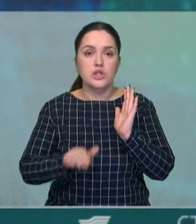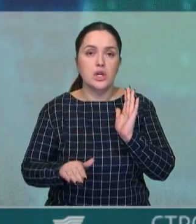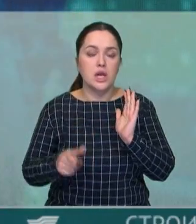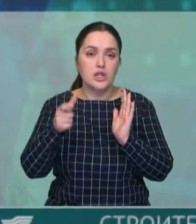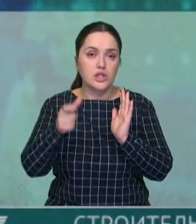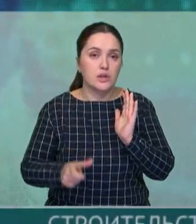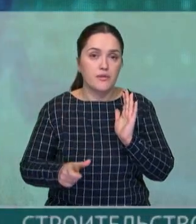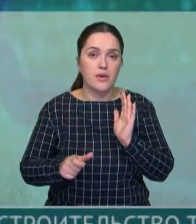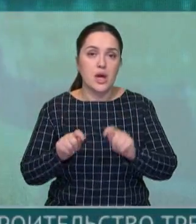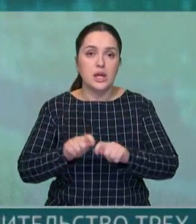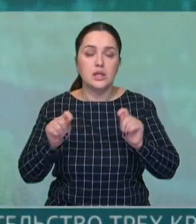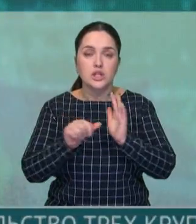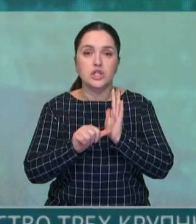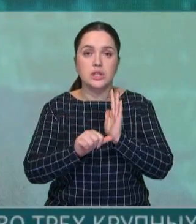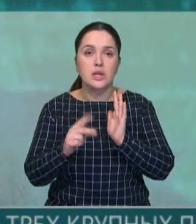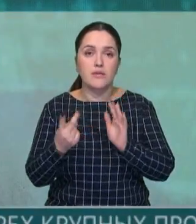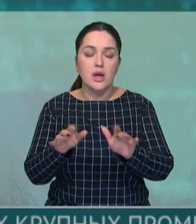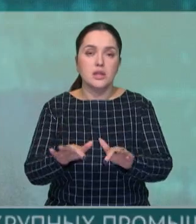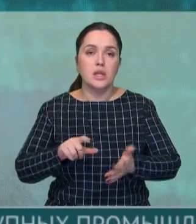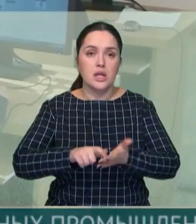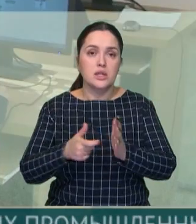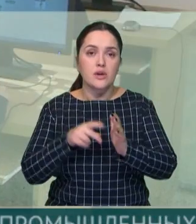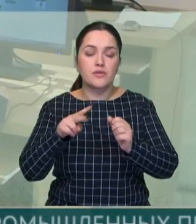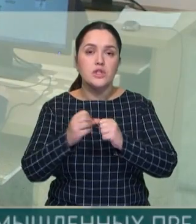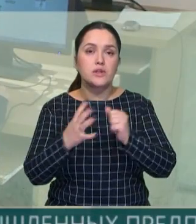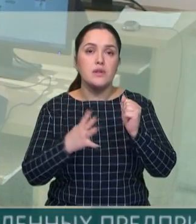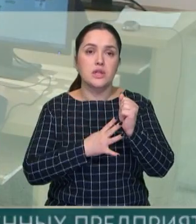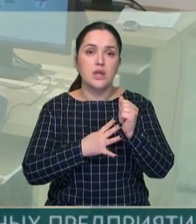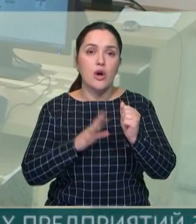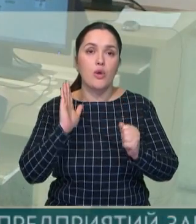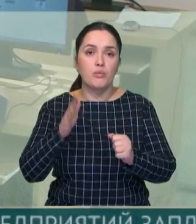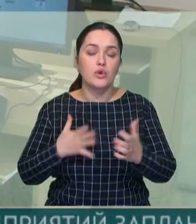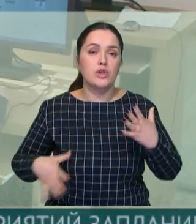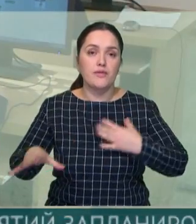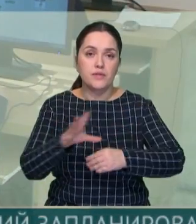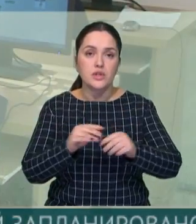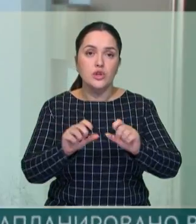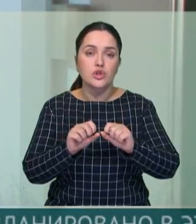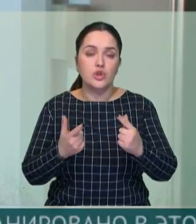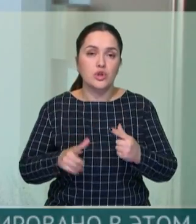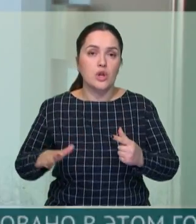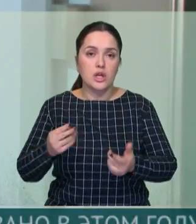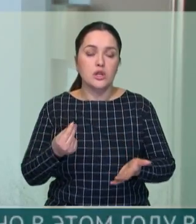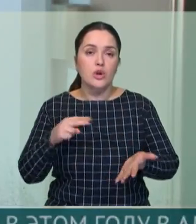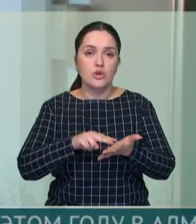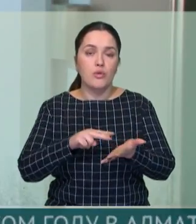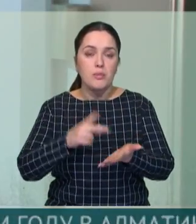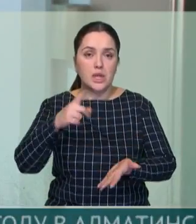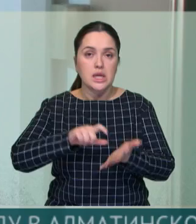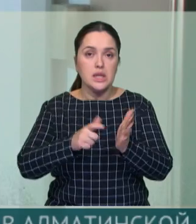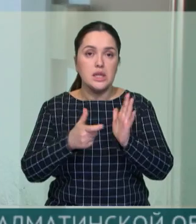тысяч человек. В регионе было открыто 62 IT-класса. В 2019 году такие же будут во всех школах